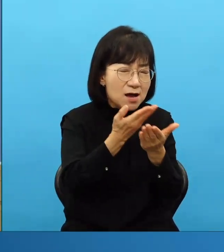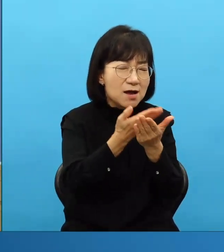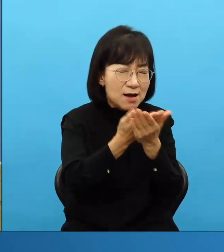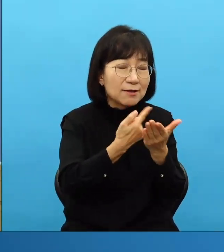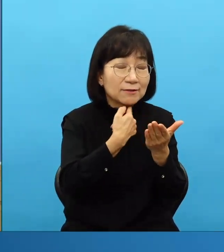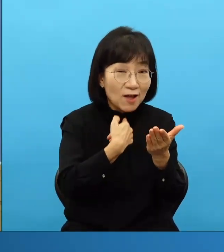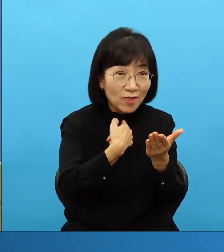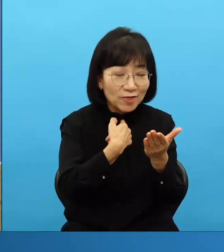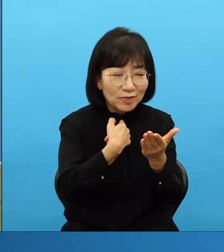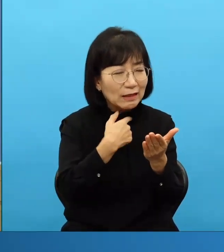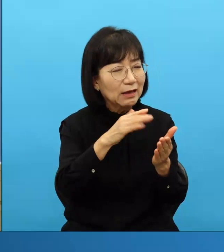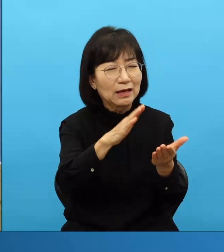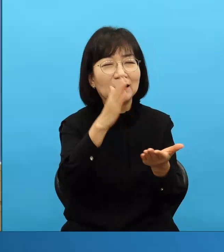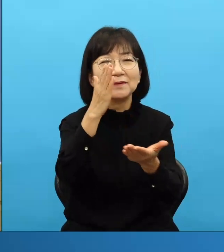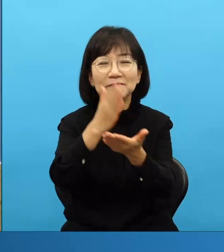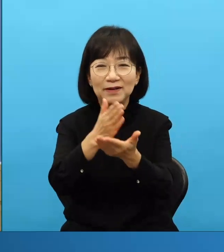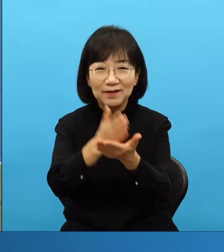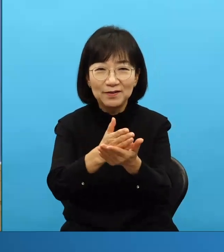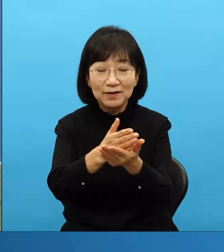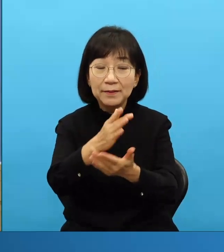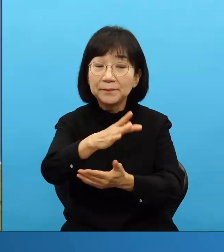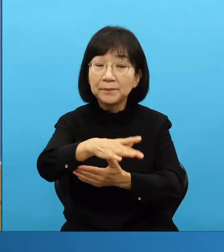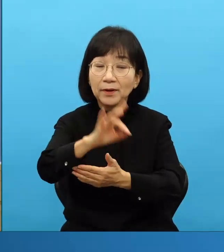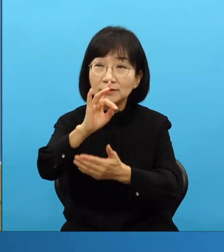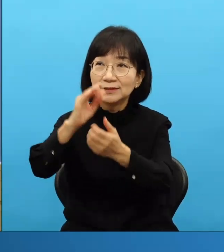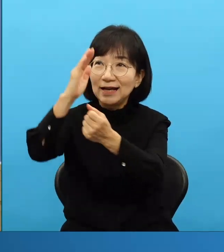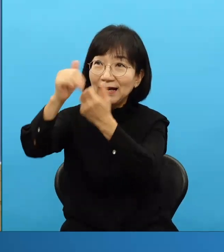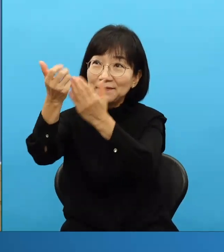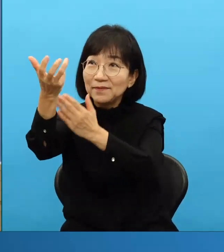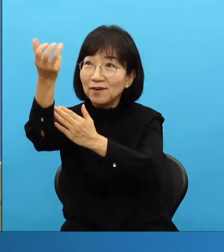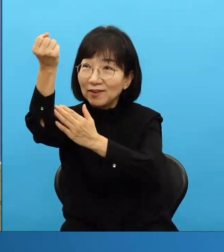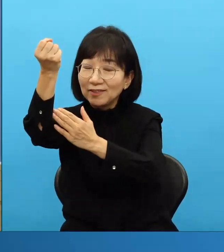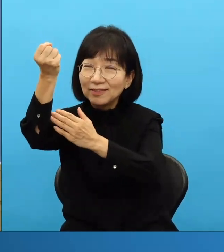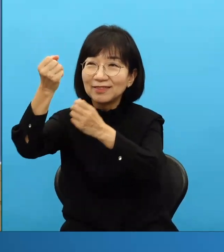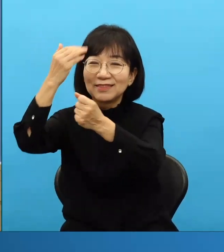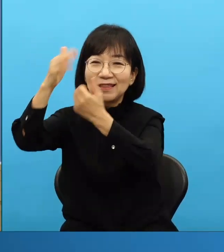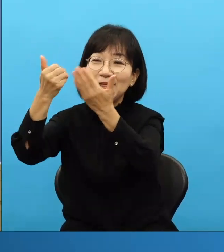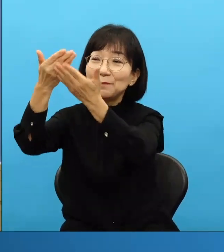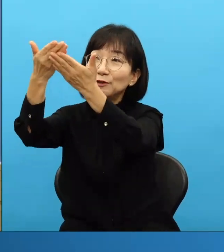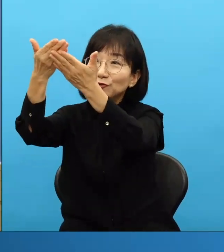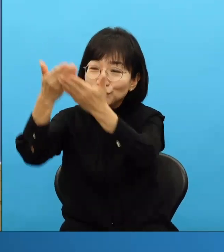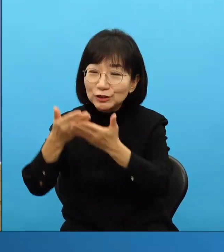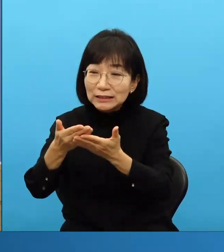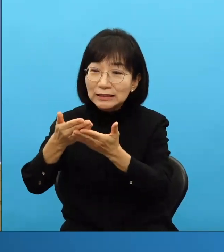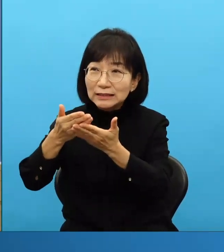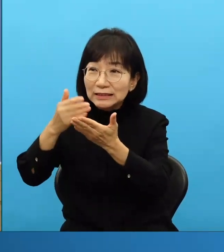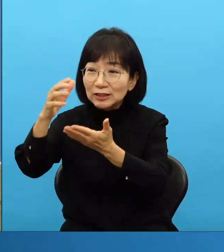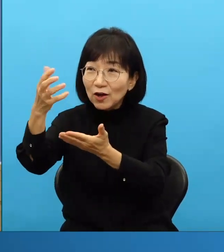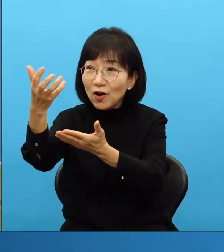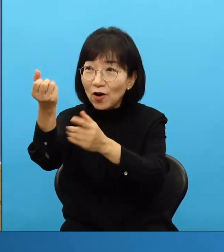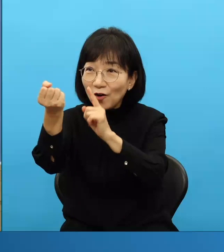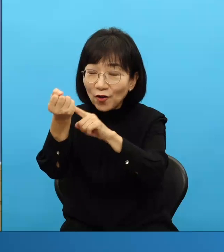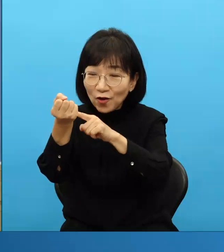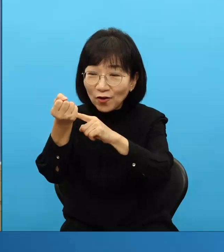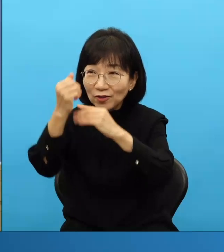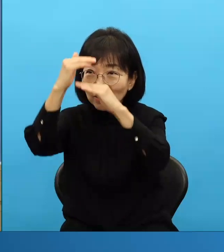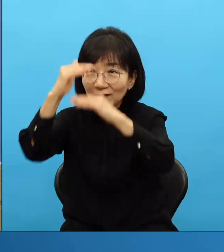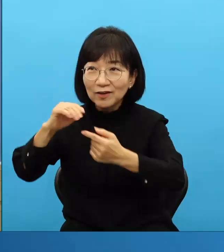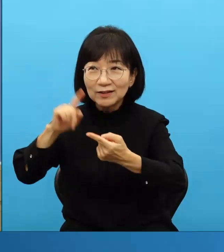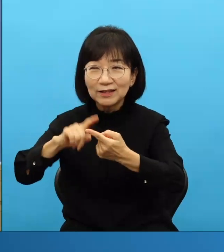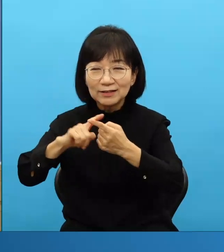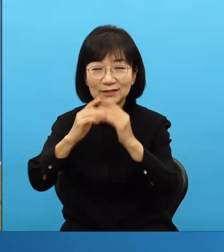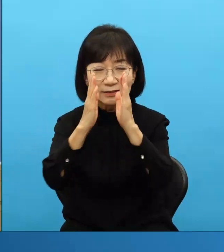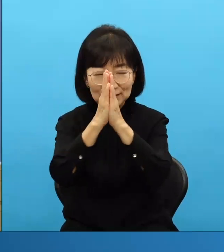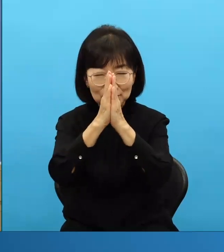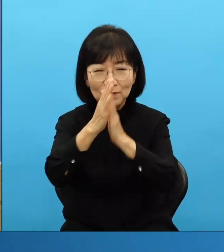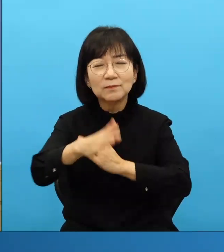내려놓으세요. 내려놓으시고 하나님의 것, 하나님이 주신 것 그것 가지고 기도하기 바랍니다. But if you put that aside and you pray with other things until now, may you put